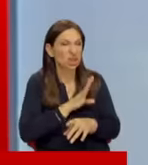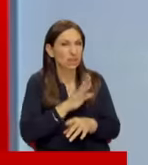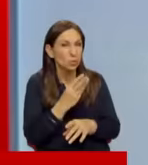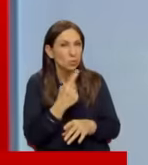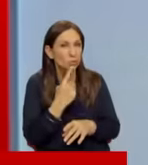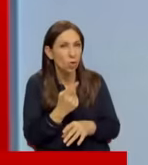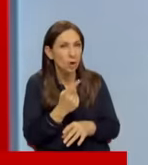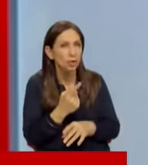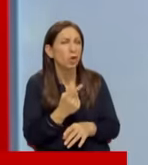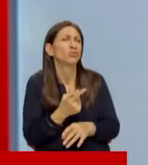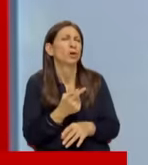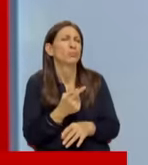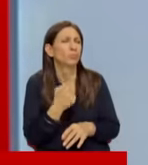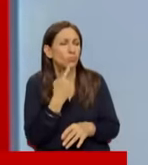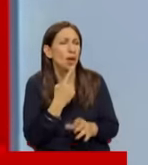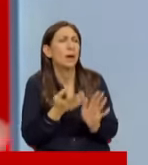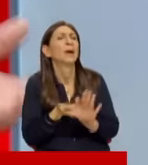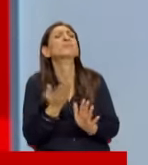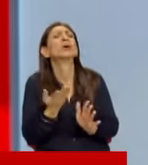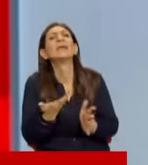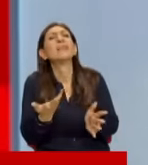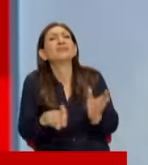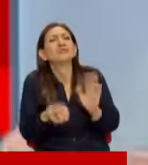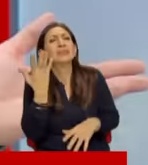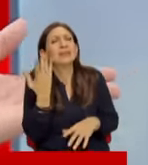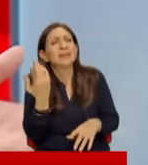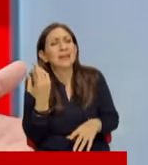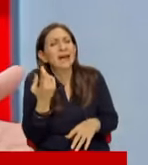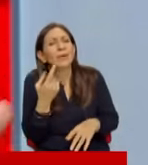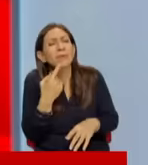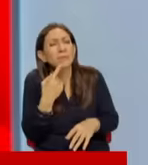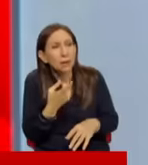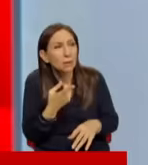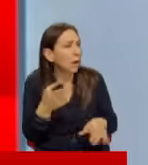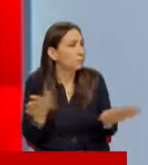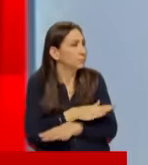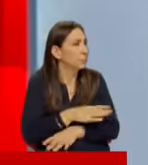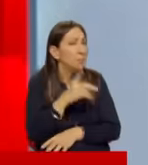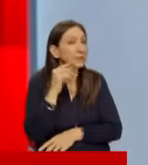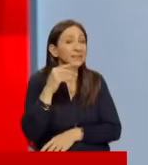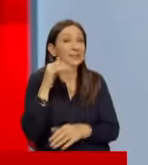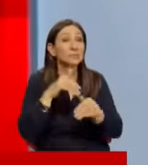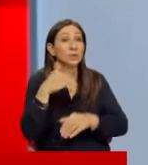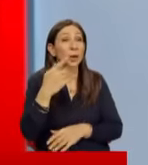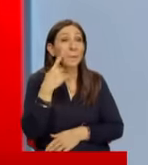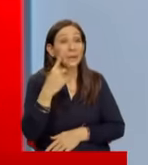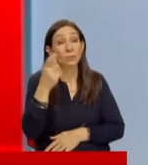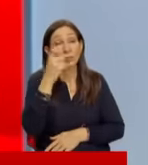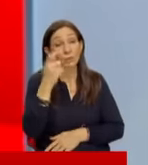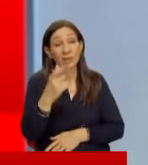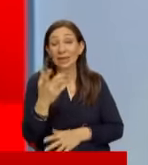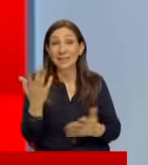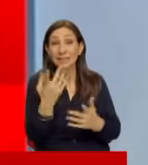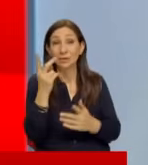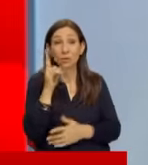olduklarını söylüyorlardı. Yok canım, mülakatlar kalkmayacak. Nereden çıktı o? Denli verdi. Mayıs seçiminden sonra. İşte bakın Türkiye'de